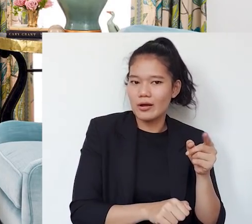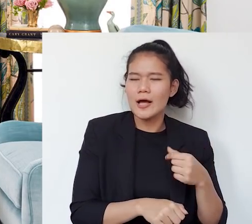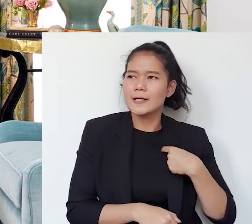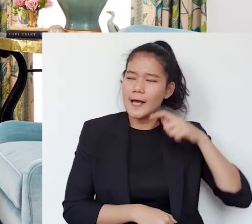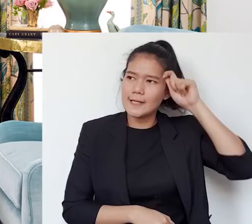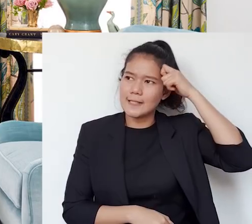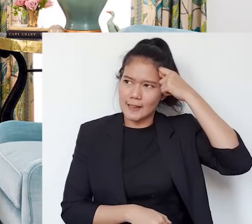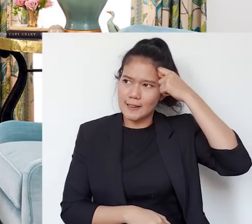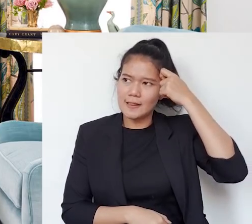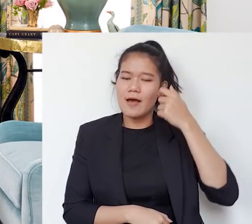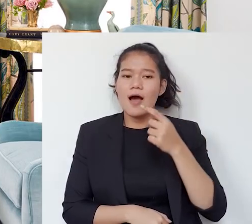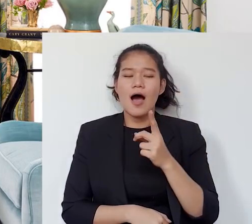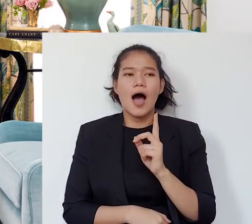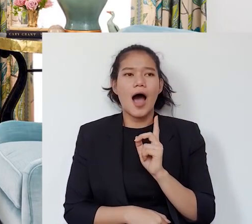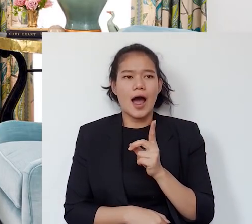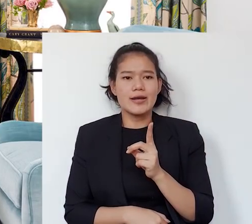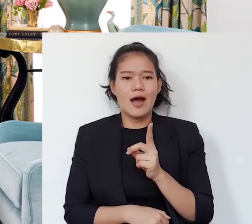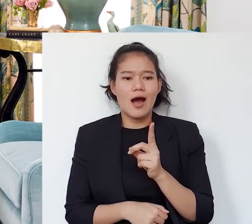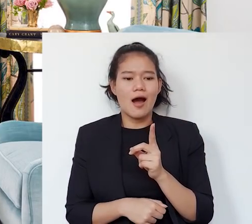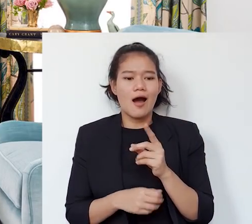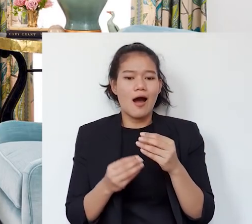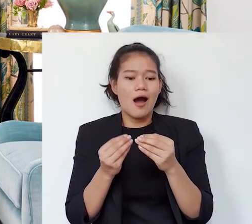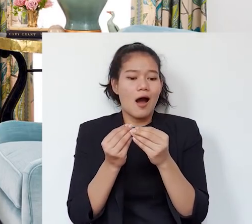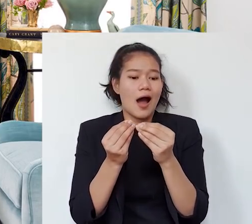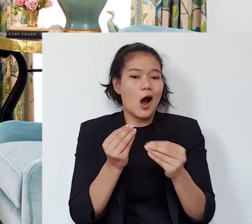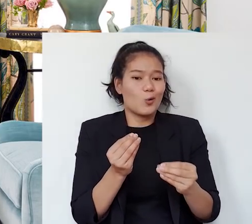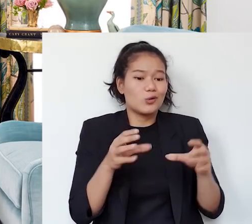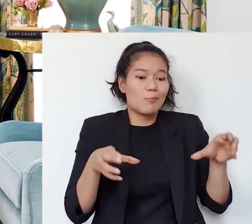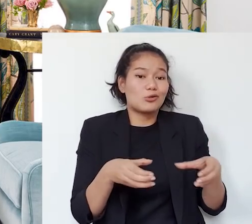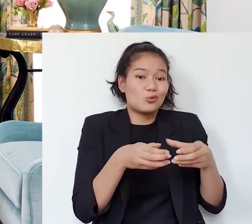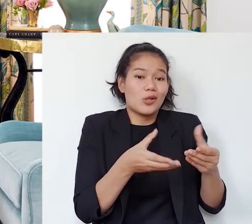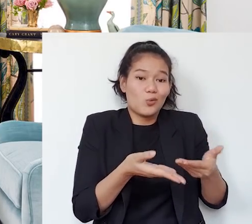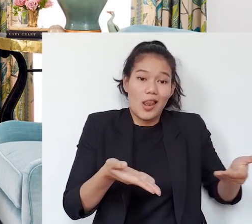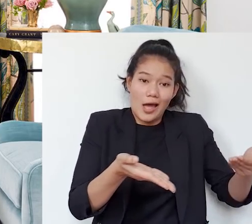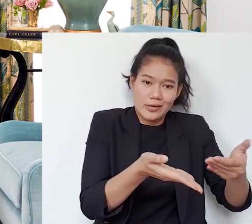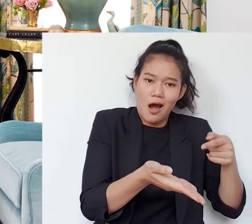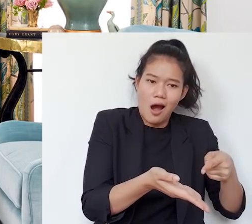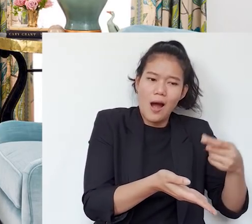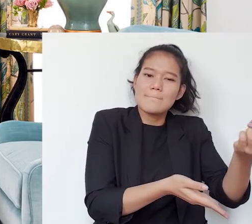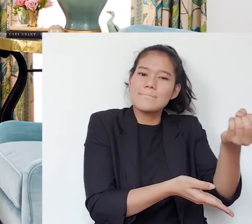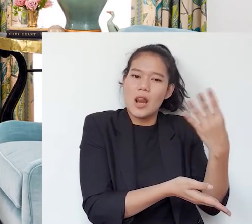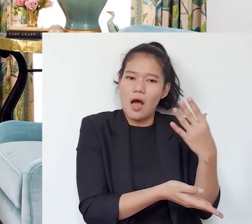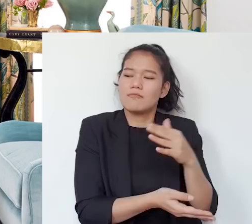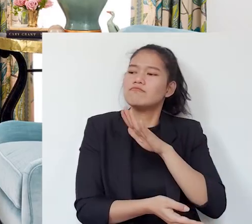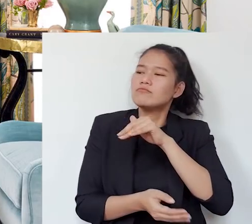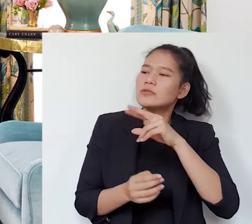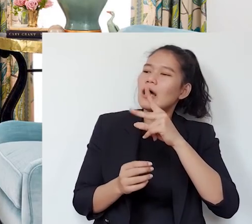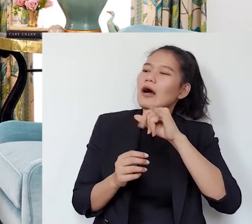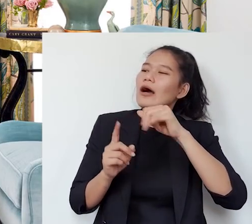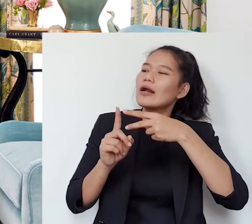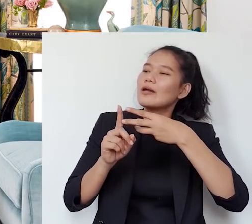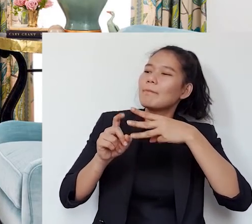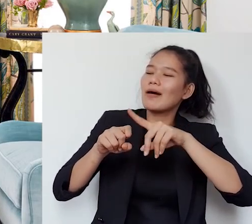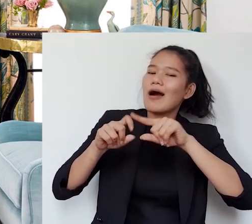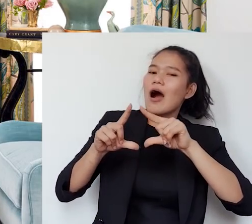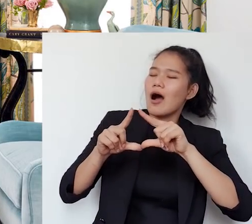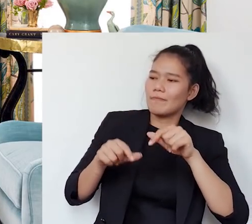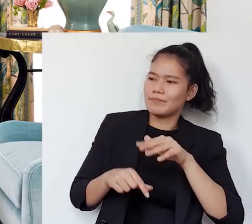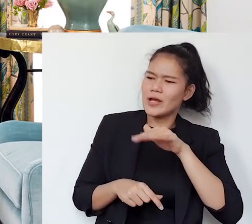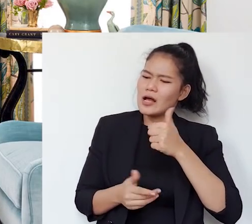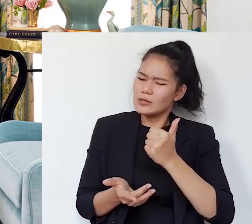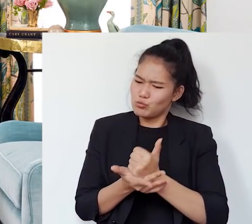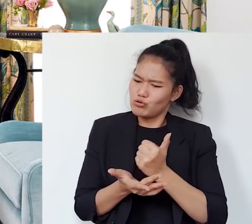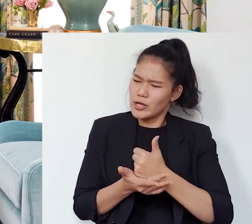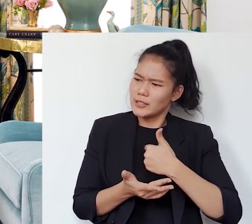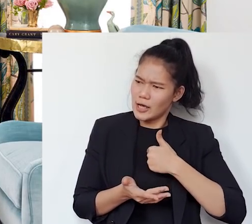ketika seorang anggota dalam persekutuan wilayah berkata, "Kak Ripka, saya ini